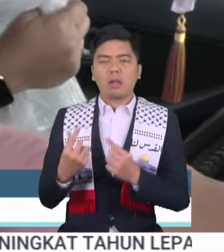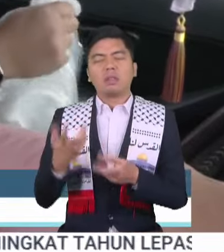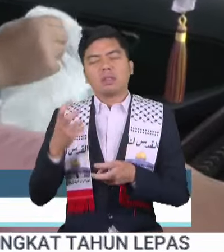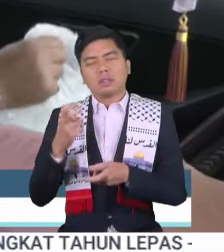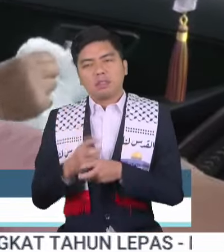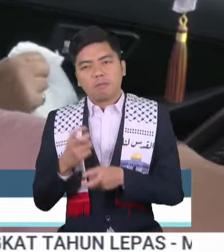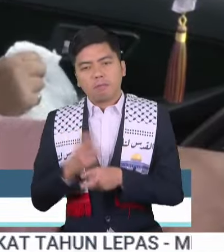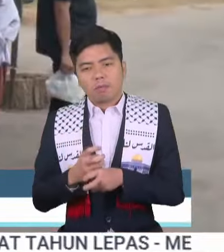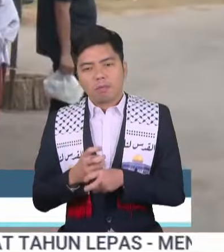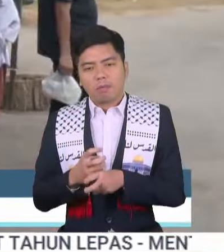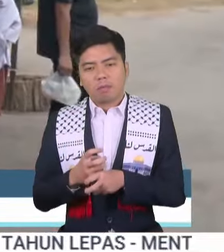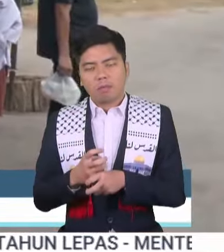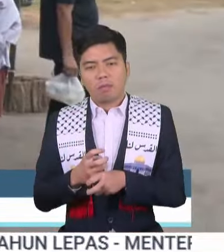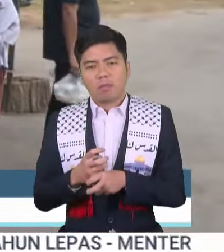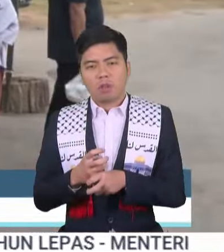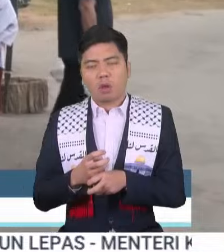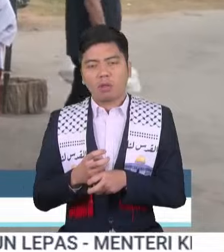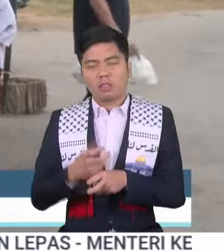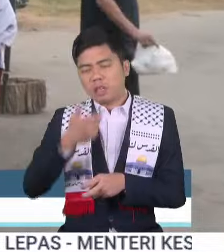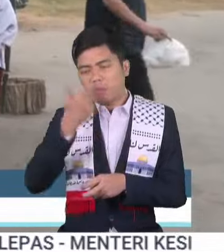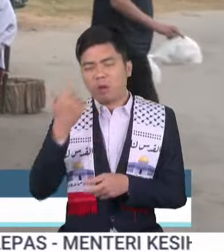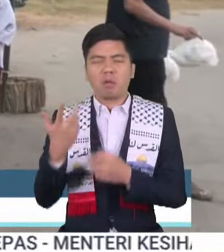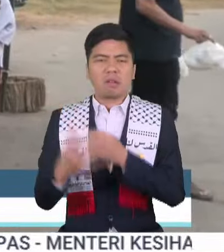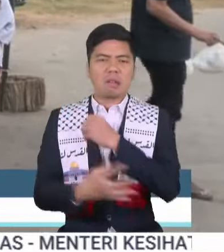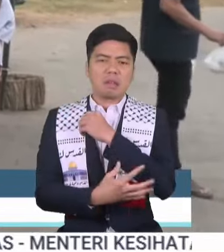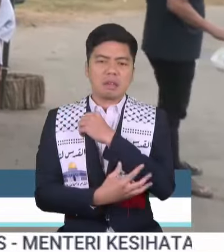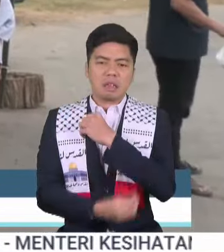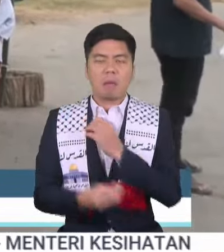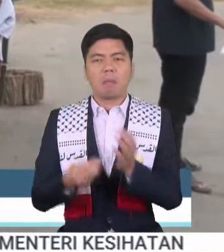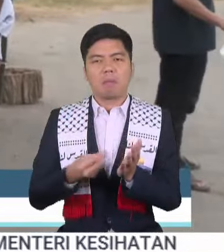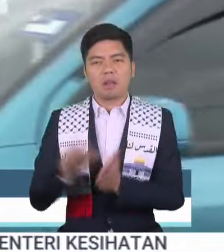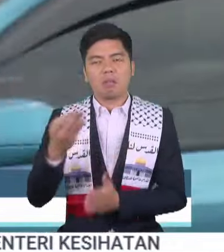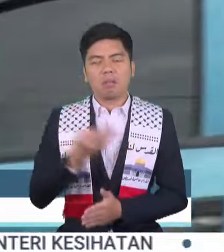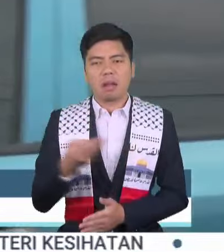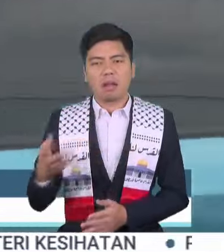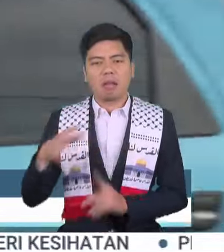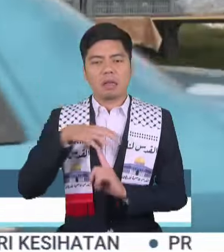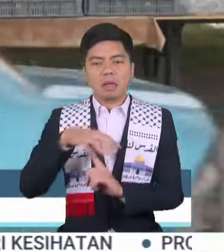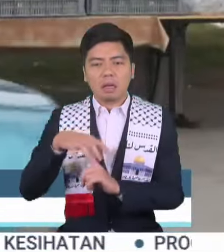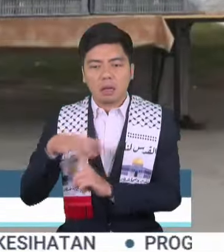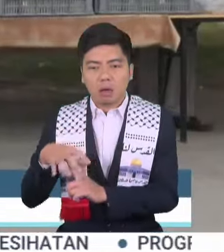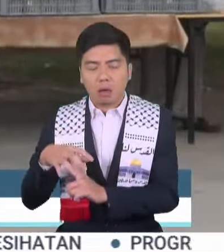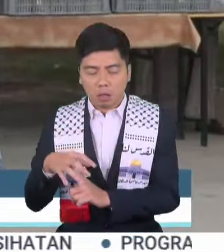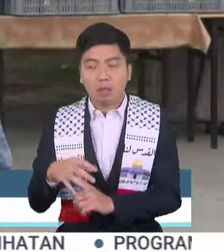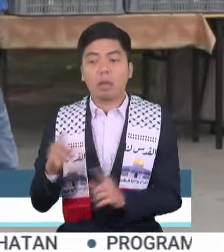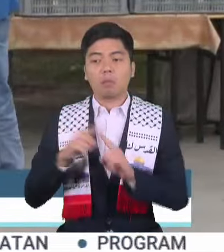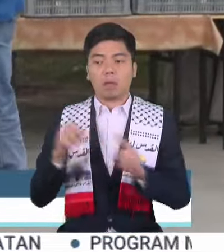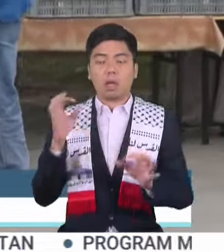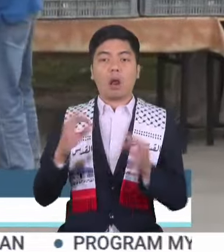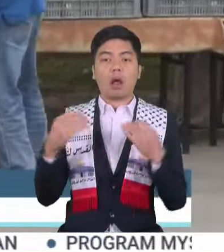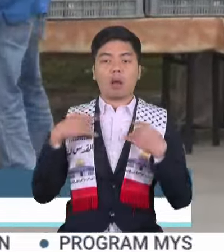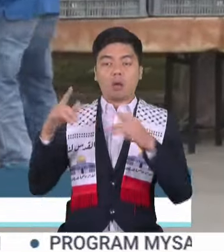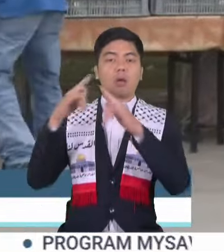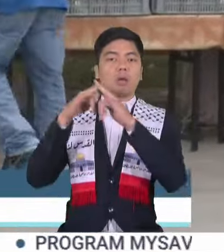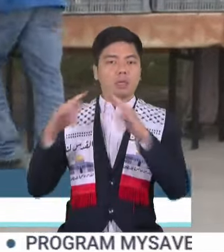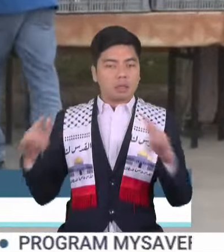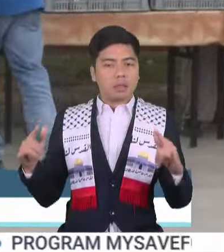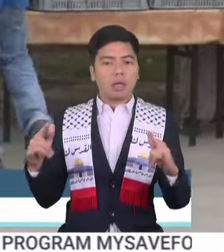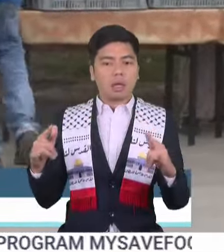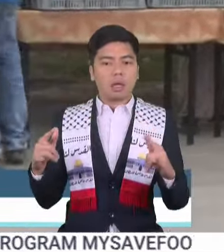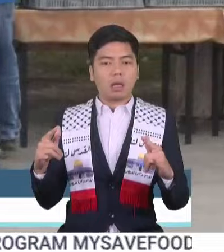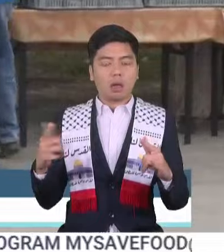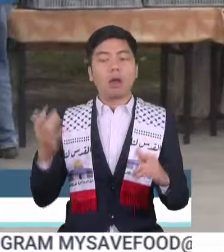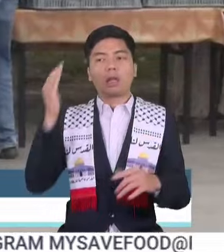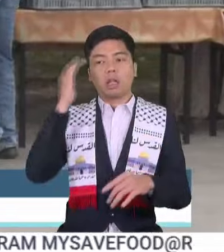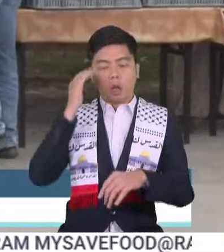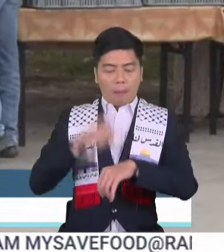susah untuk beli di bazar. Jadi at least kalau ada yang begini kan orang they know the time